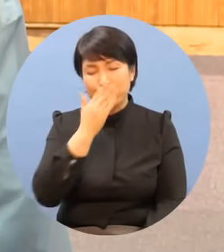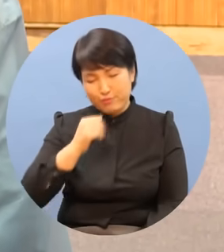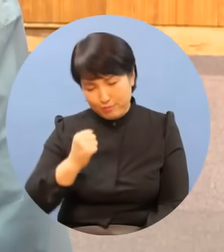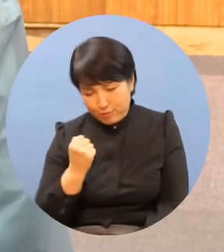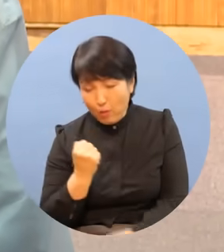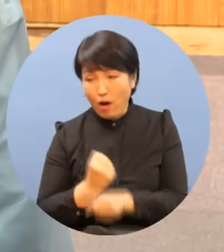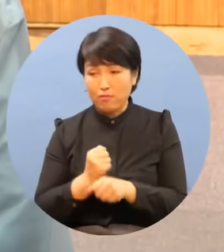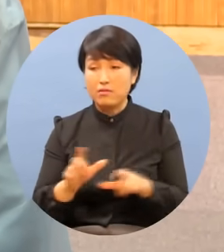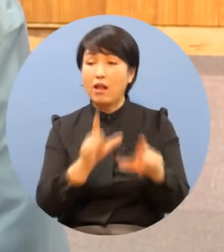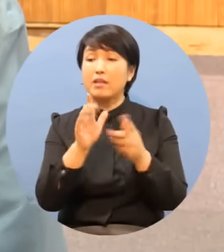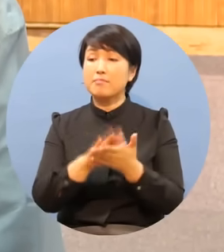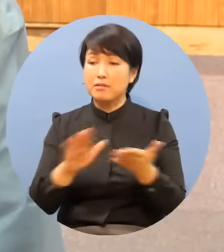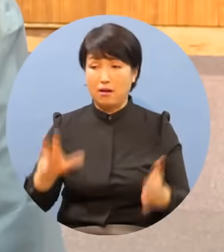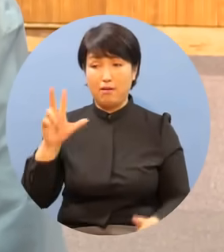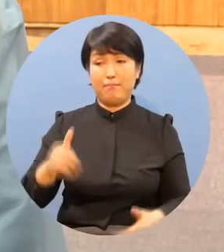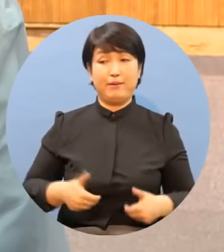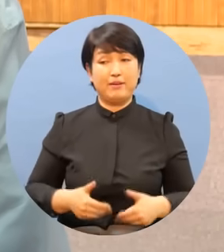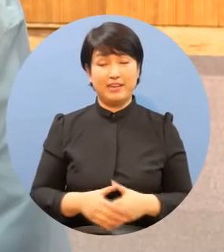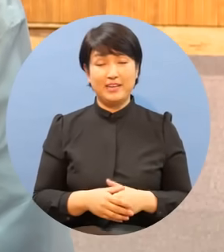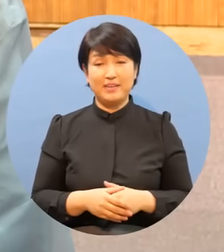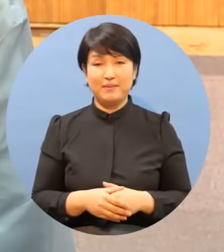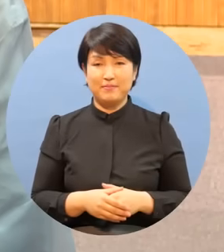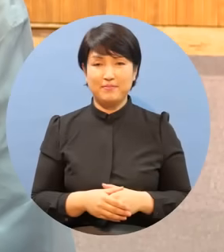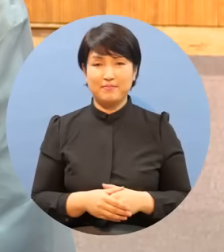순종하고 살겠습니다. 이렇게 얘기해야지.